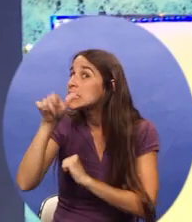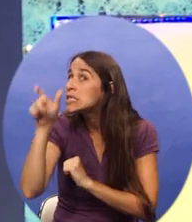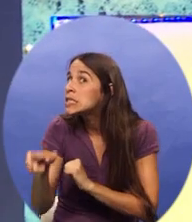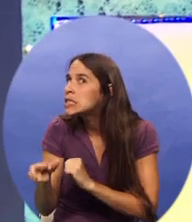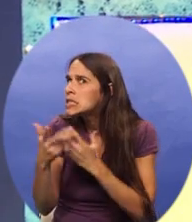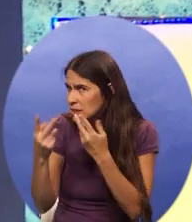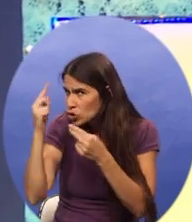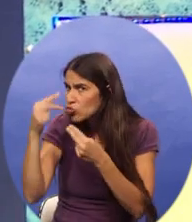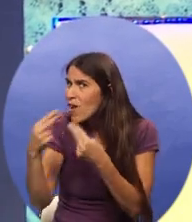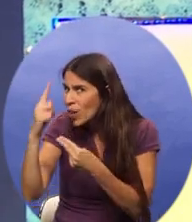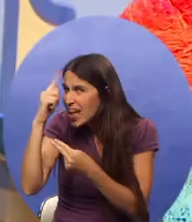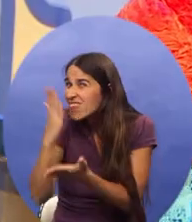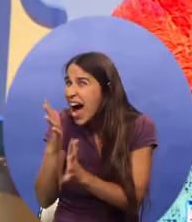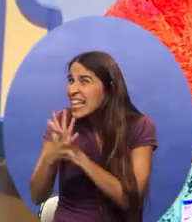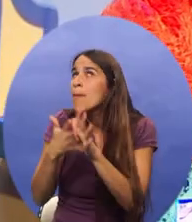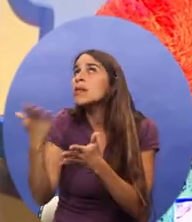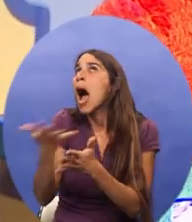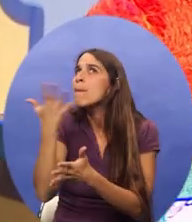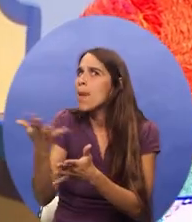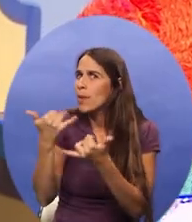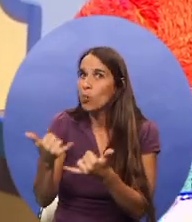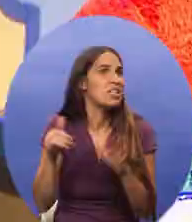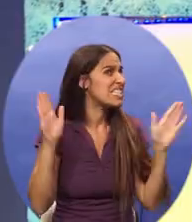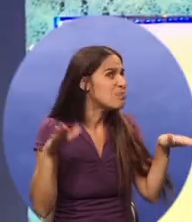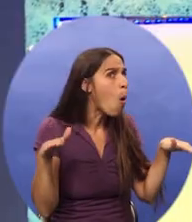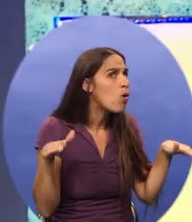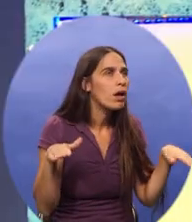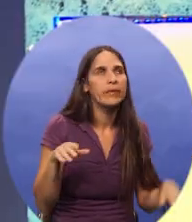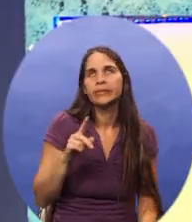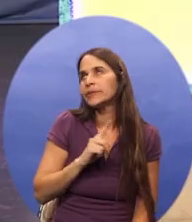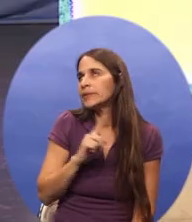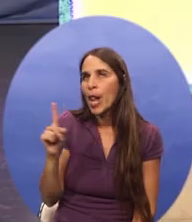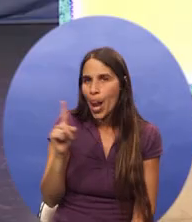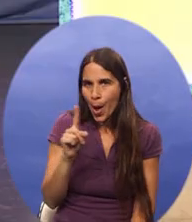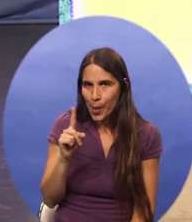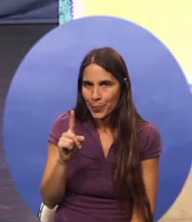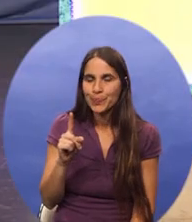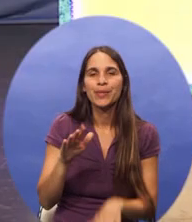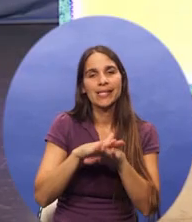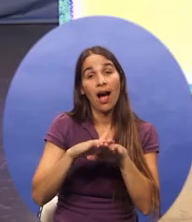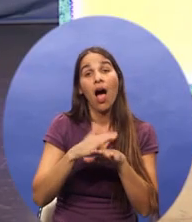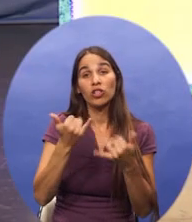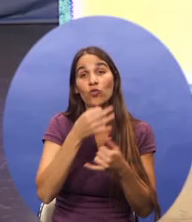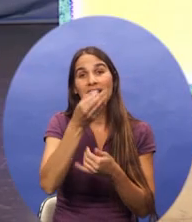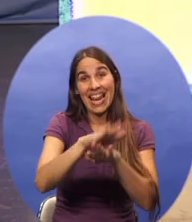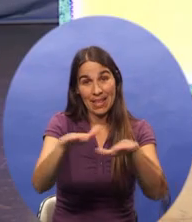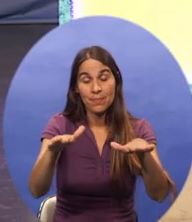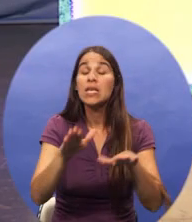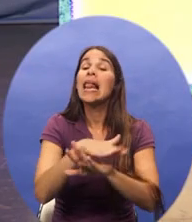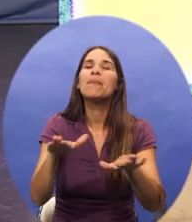נו, שבתאי, אתה יודע את התשובה. כבר אמרת את זה הרבה פעמים היום. ציפור! לא, לא, סליחה, השאלה עברת אל